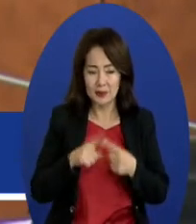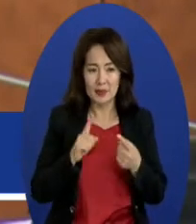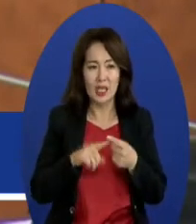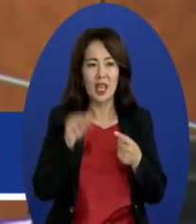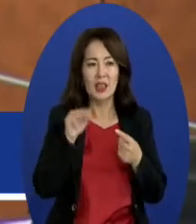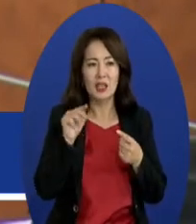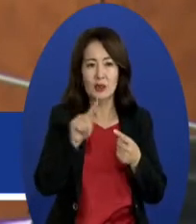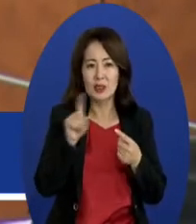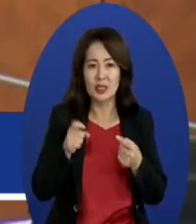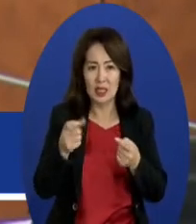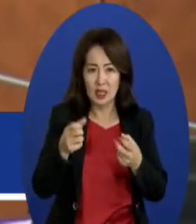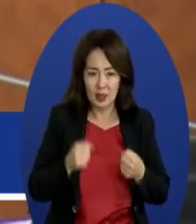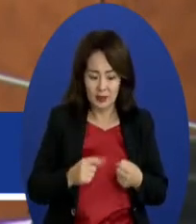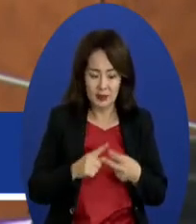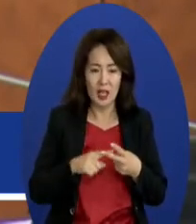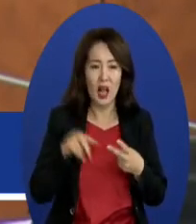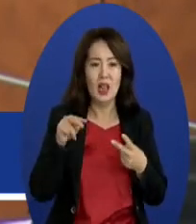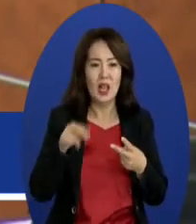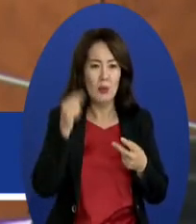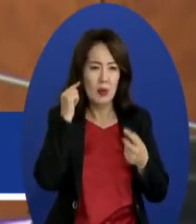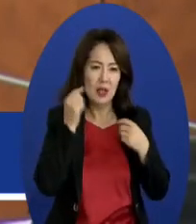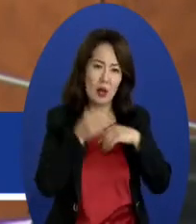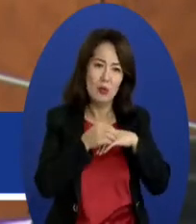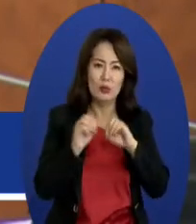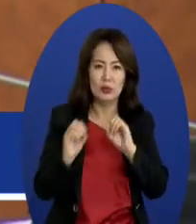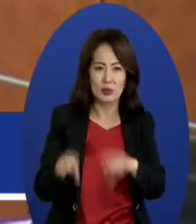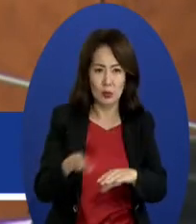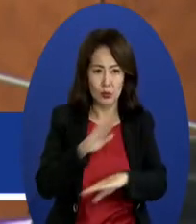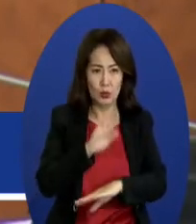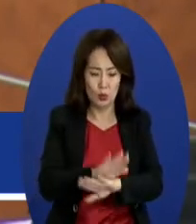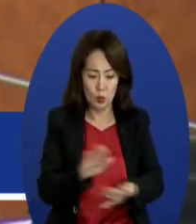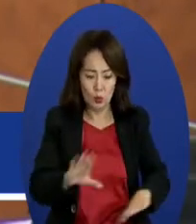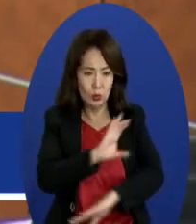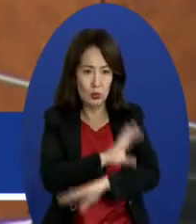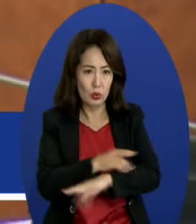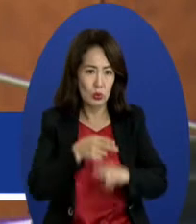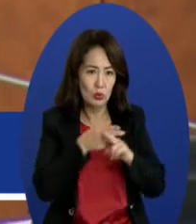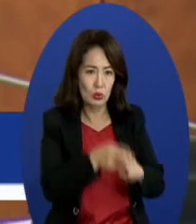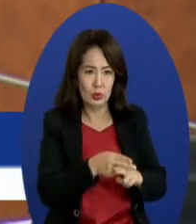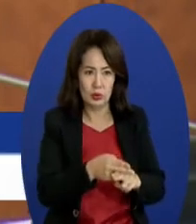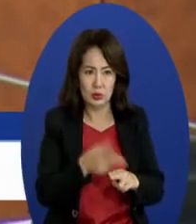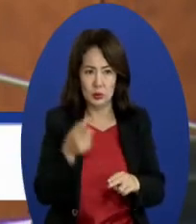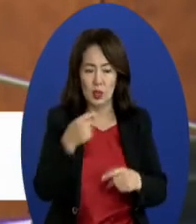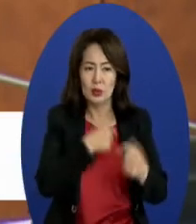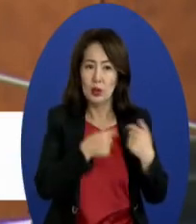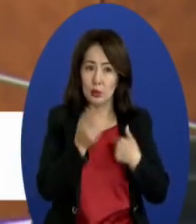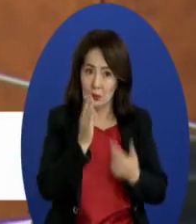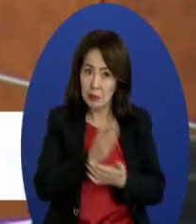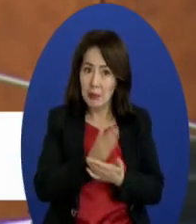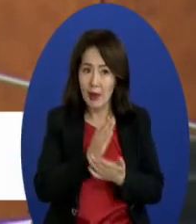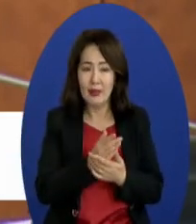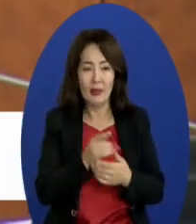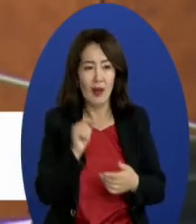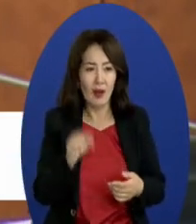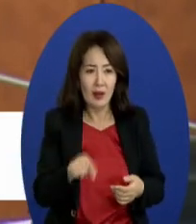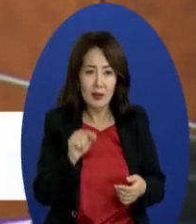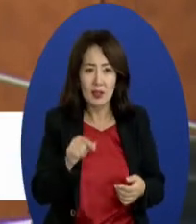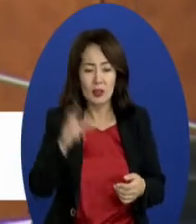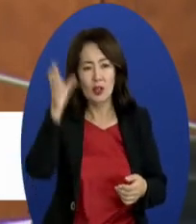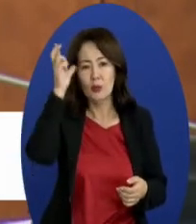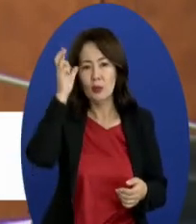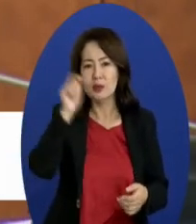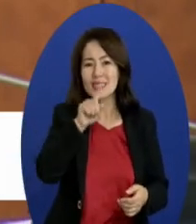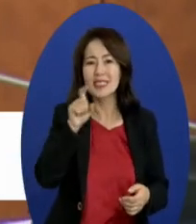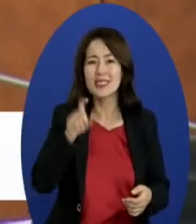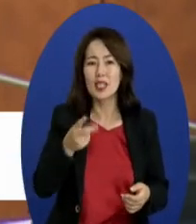авдаг. Ломбардонд одоо эмэг өгчөө тавьдаг. Ингиж л хүүхдэд сургах ийм зовлон руу очтгоо. Тийм учраас бол энэ боловсролын зээлийн